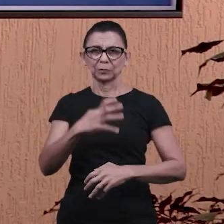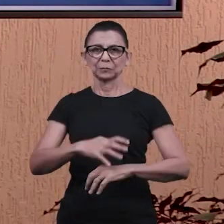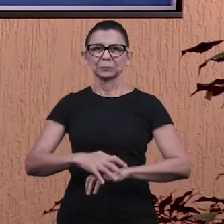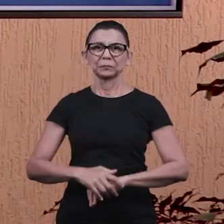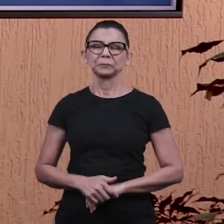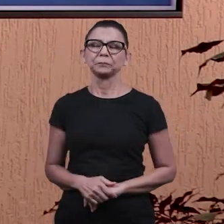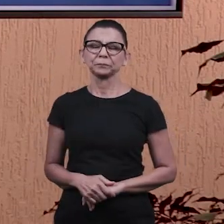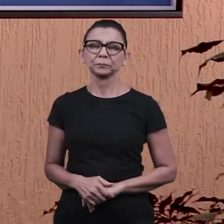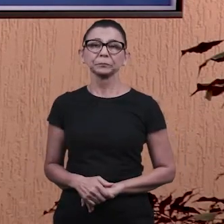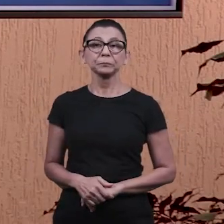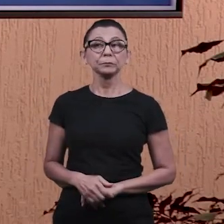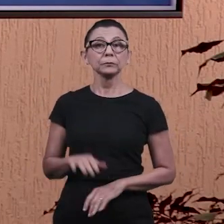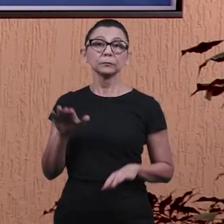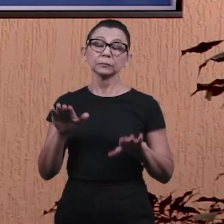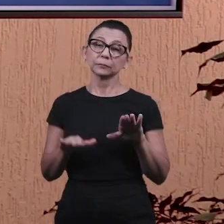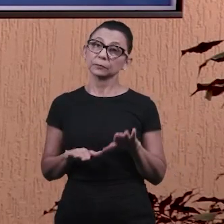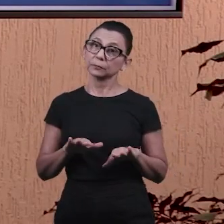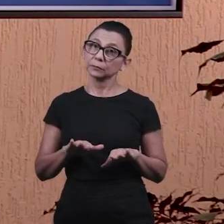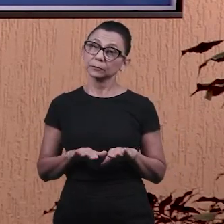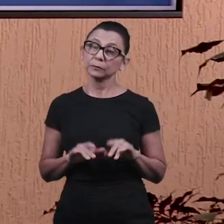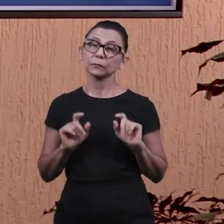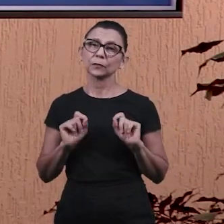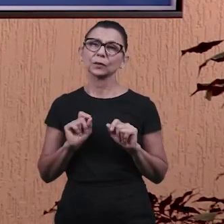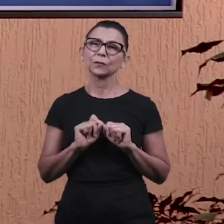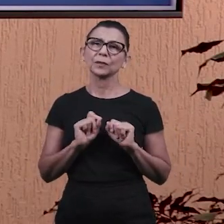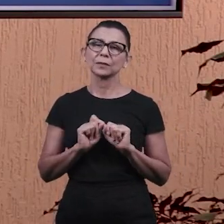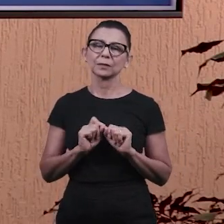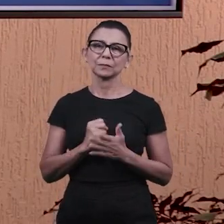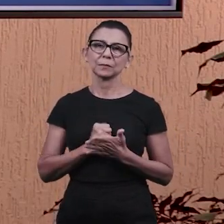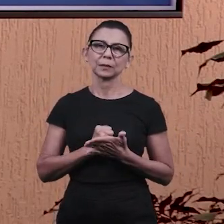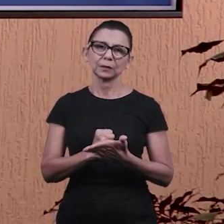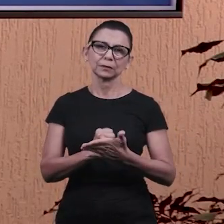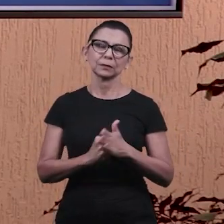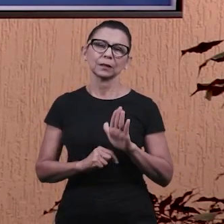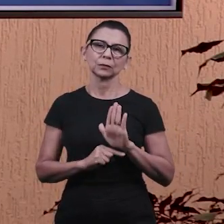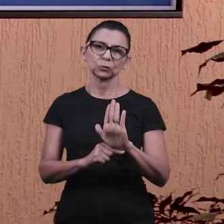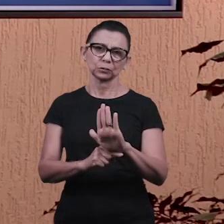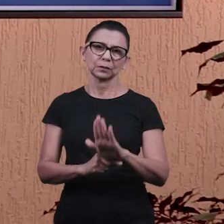vous ai dit. Donc, cela dépend de ce que nous pouvons faire pour